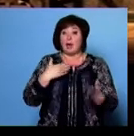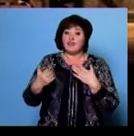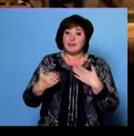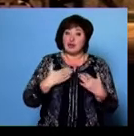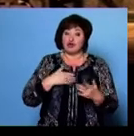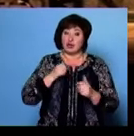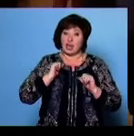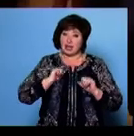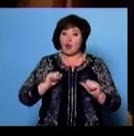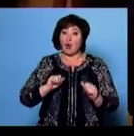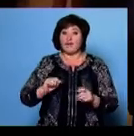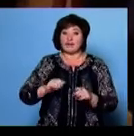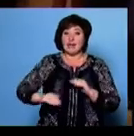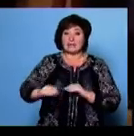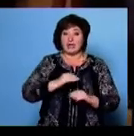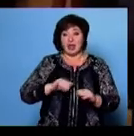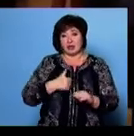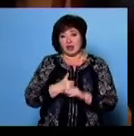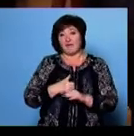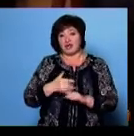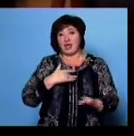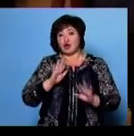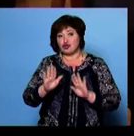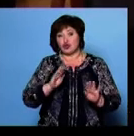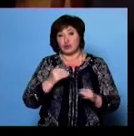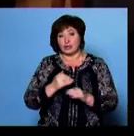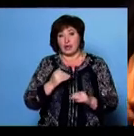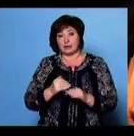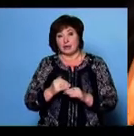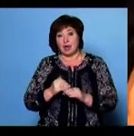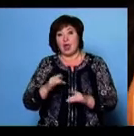сцене, говорит главный дирижер театра Николай Роготнев. Коренные